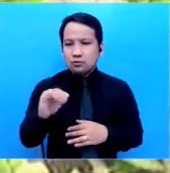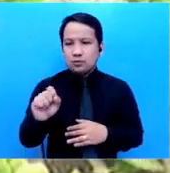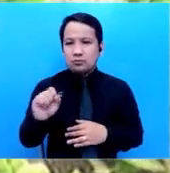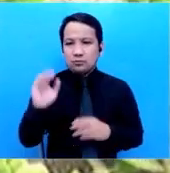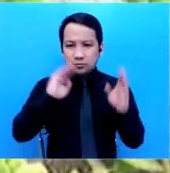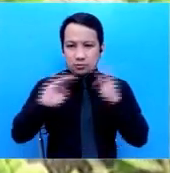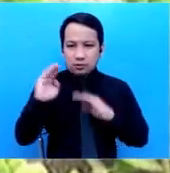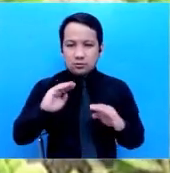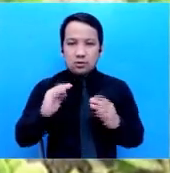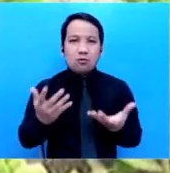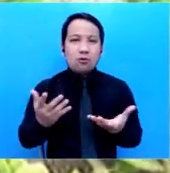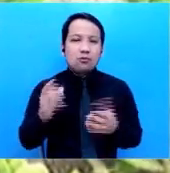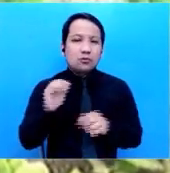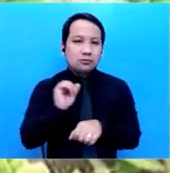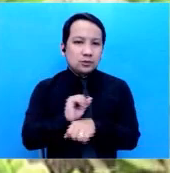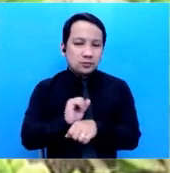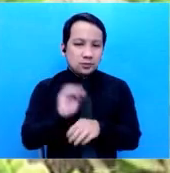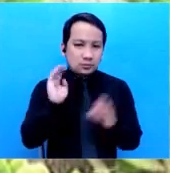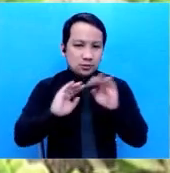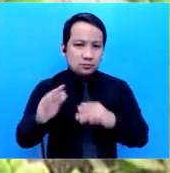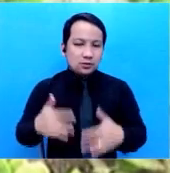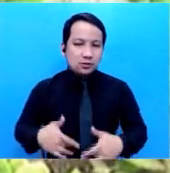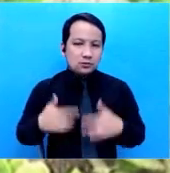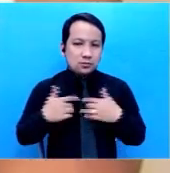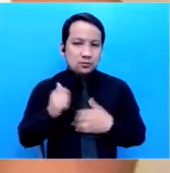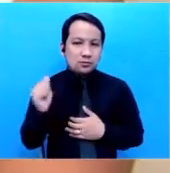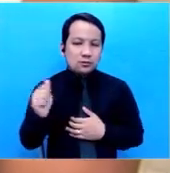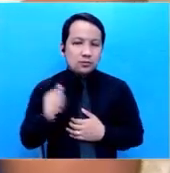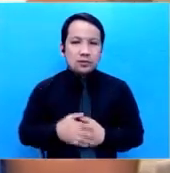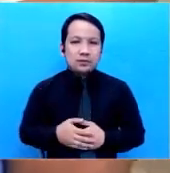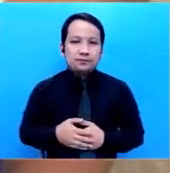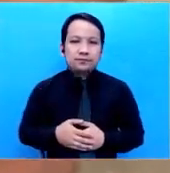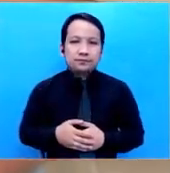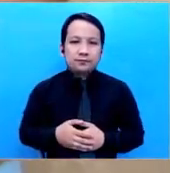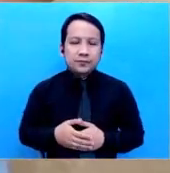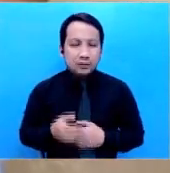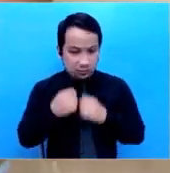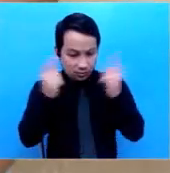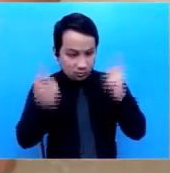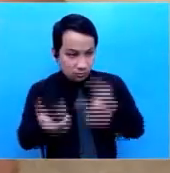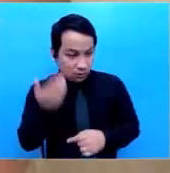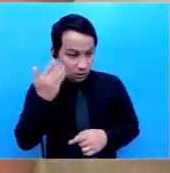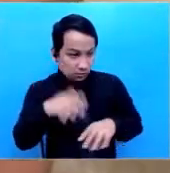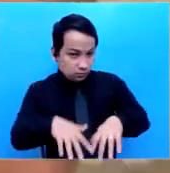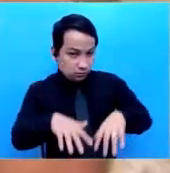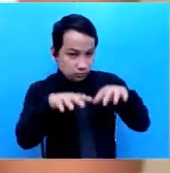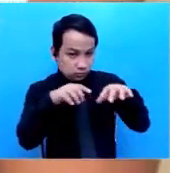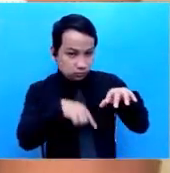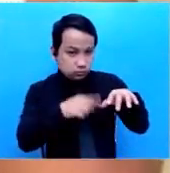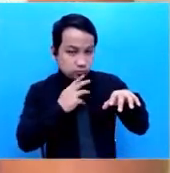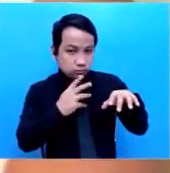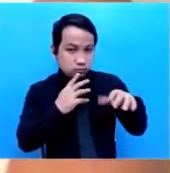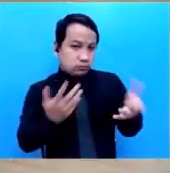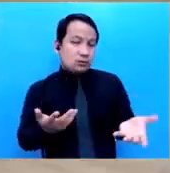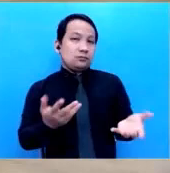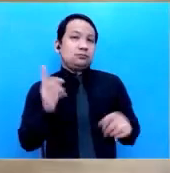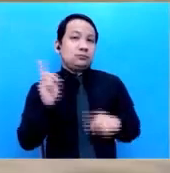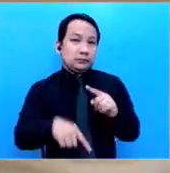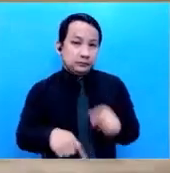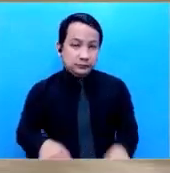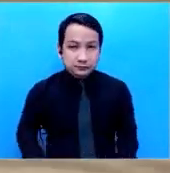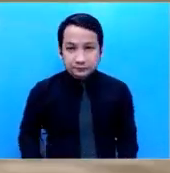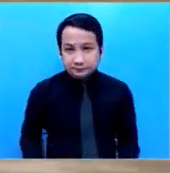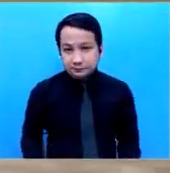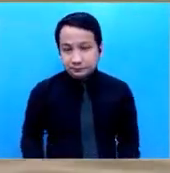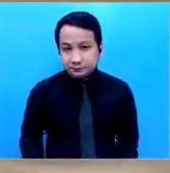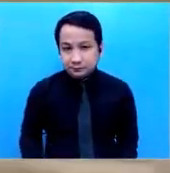sa panibagong perwisyo sa kanilang kabuhayan. Lagi sila kayo ng umaga, tubig na pala ito. Kaya wala na kayo magawa.